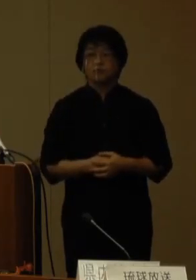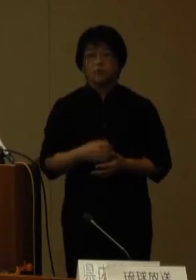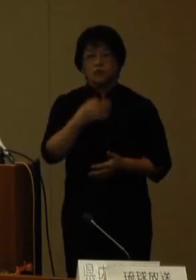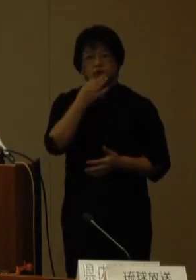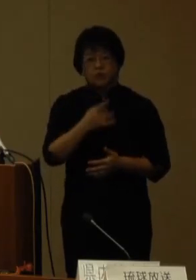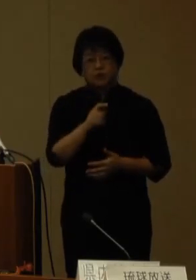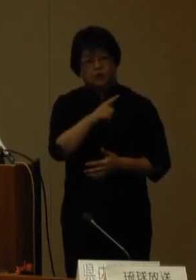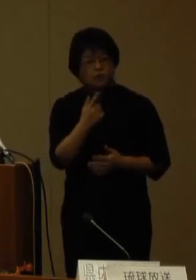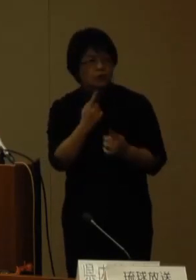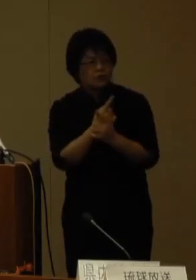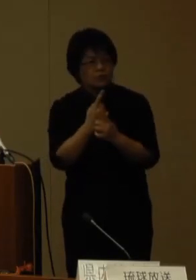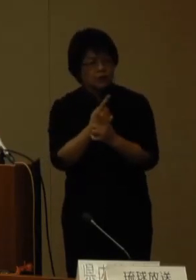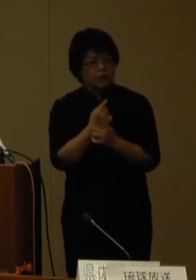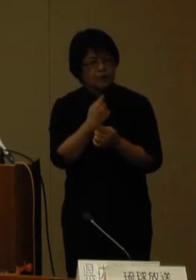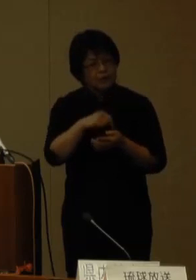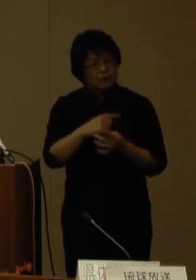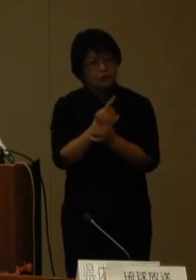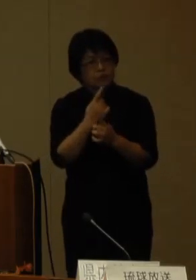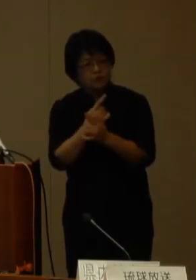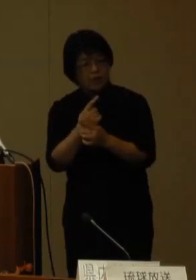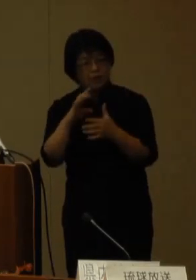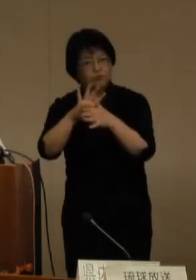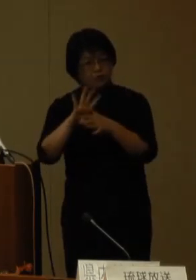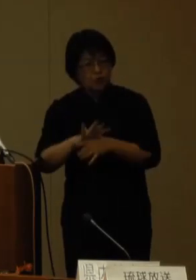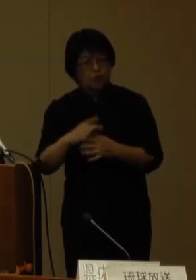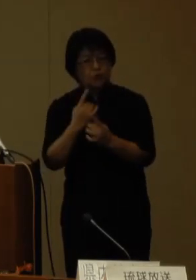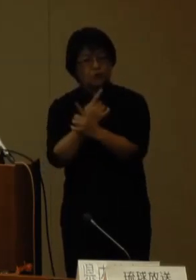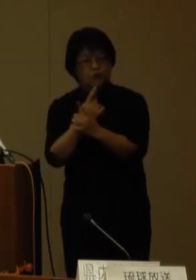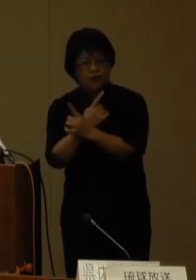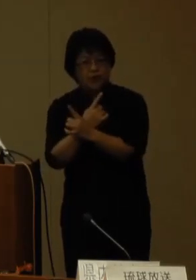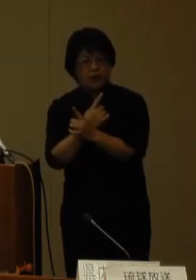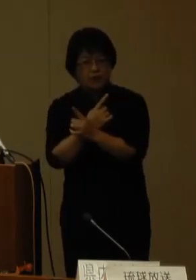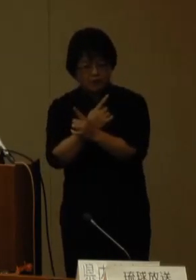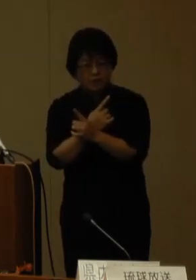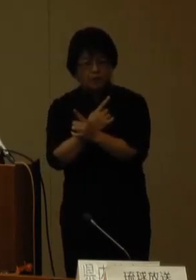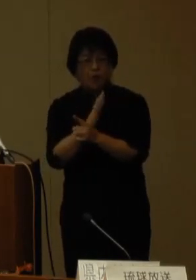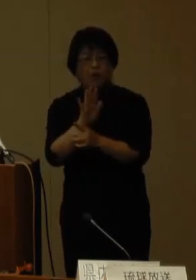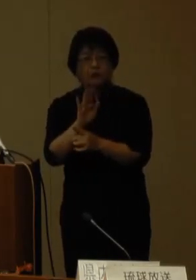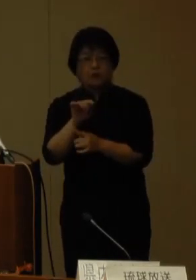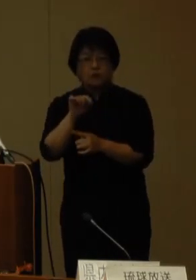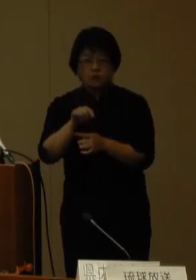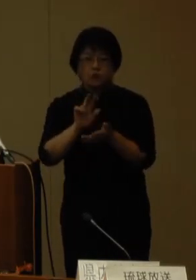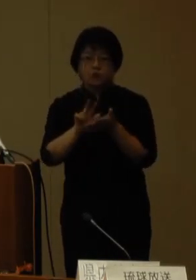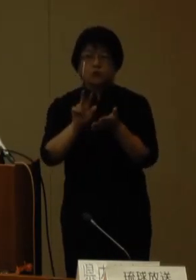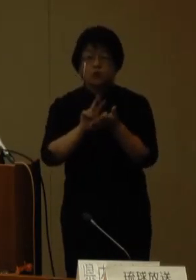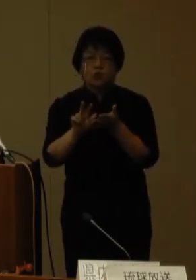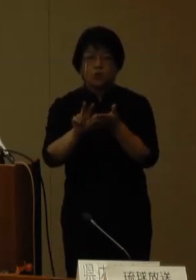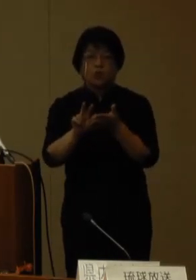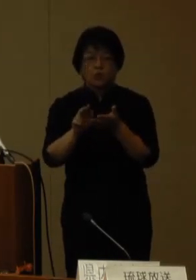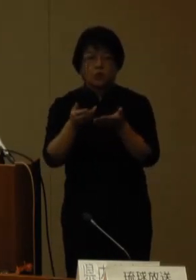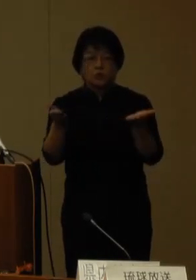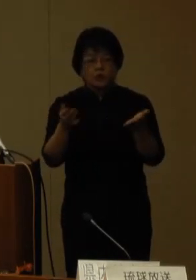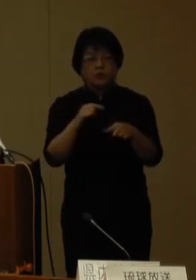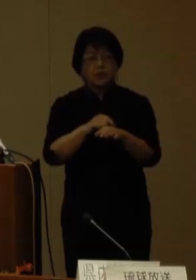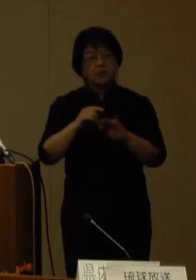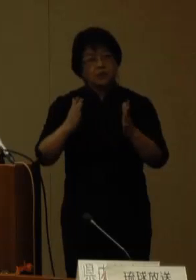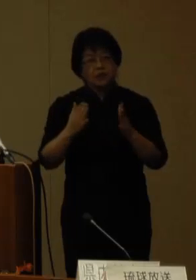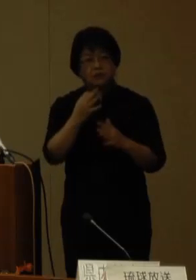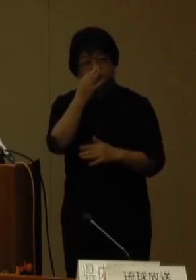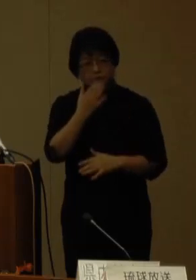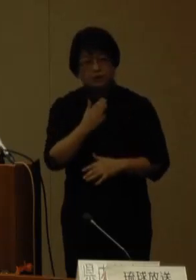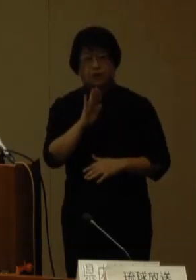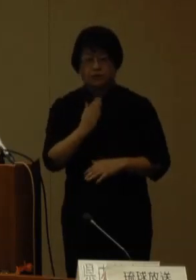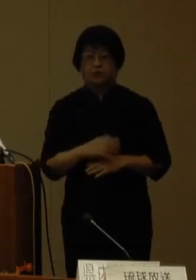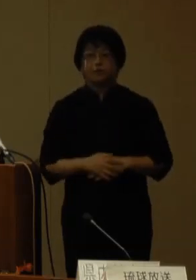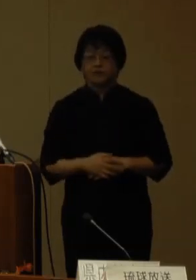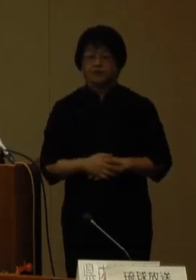文字の修正ですとか文言の統一とかがあって、今日はちょっとその、時間がないのでお配りしておりません